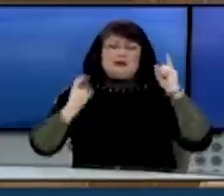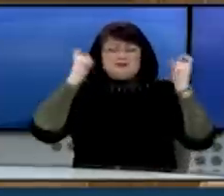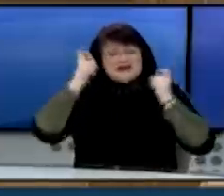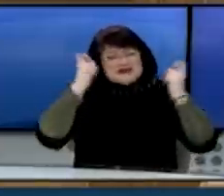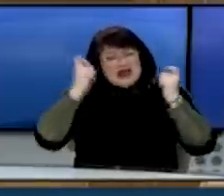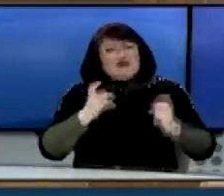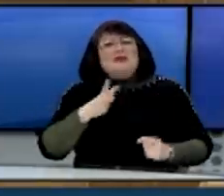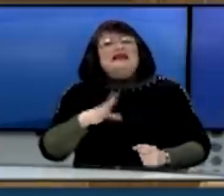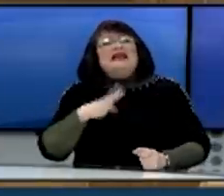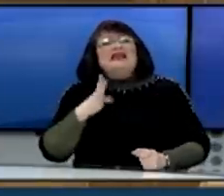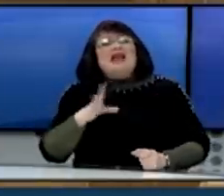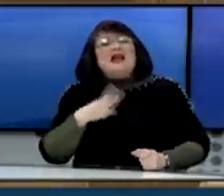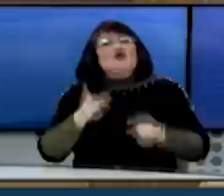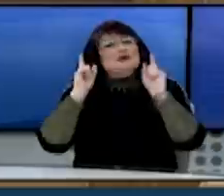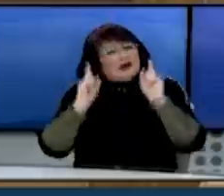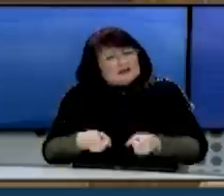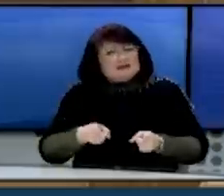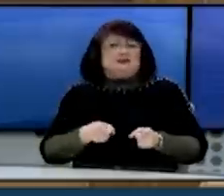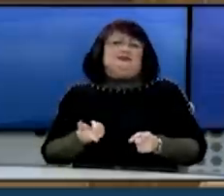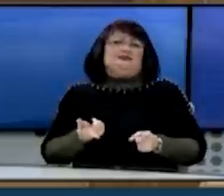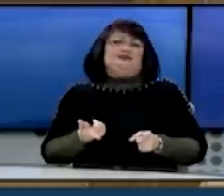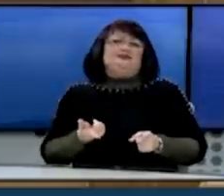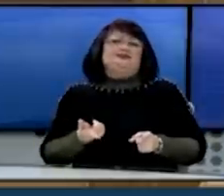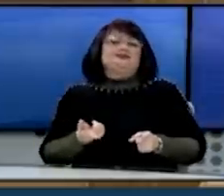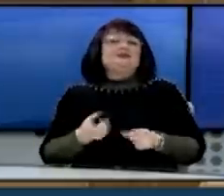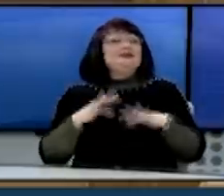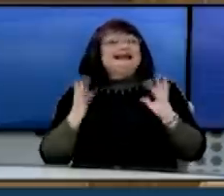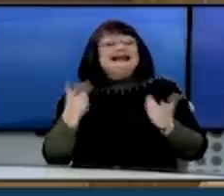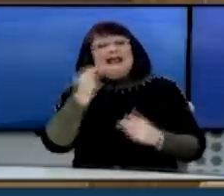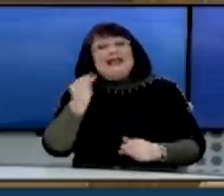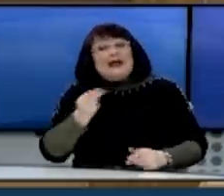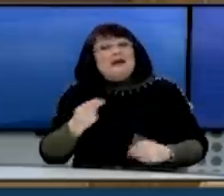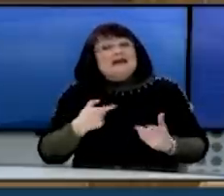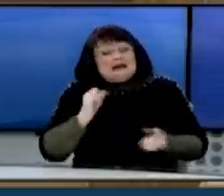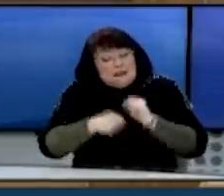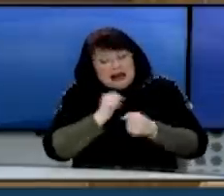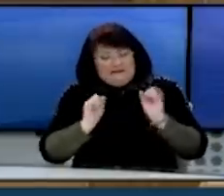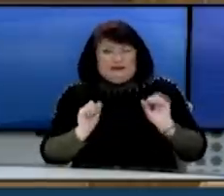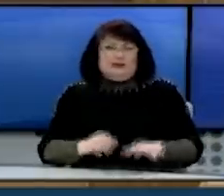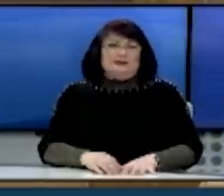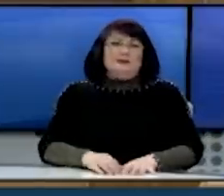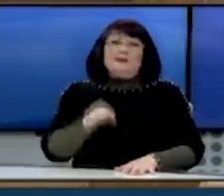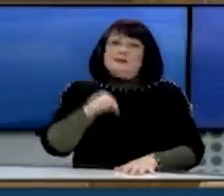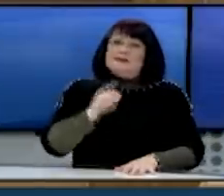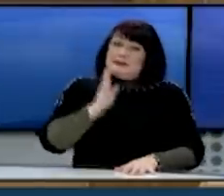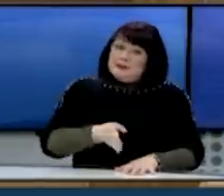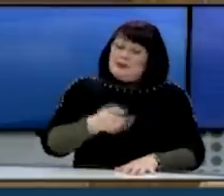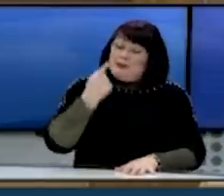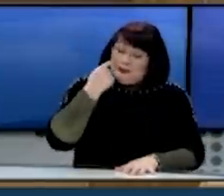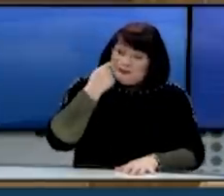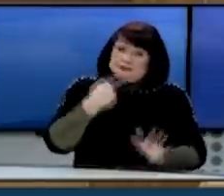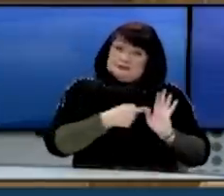προβληματισμοί και να καταλήγονται τα ζητήματα, οι μορφές και το περιεχόμενο της πάλης τους. Εκεί μπορεί να ακουστεί